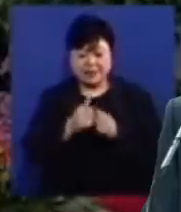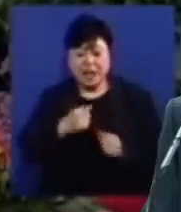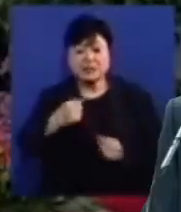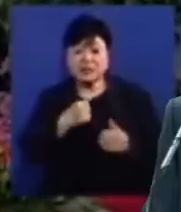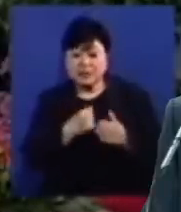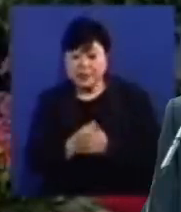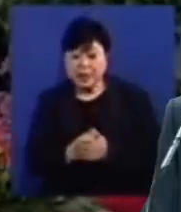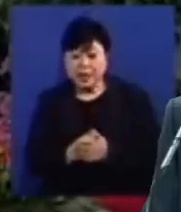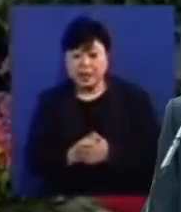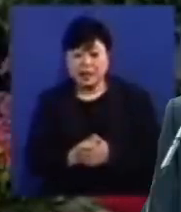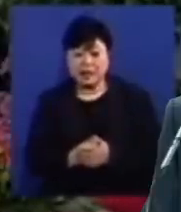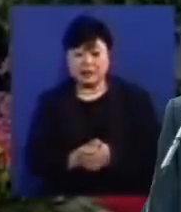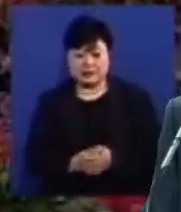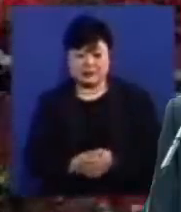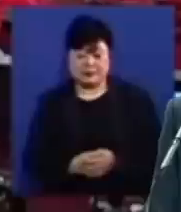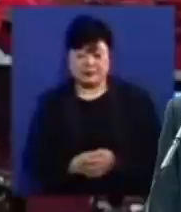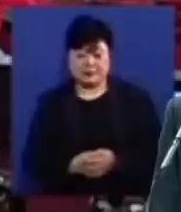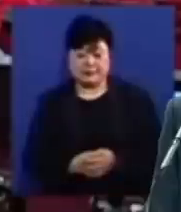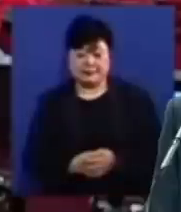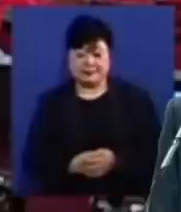계심으로 아무나